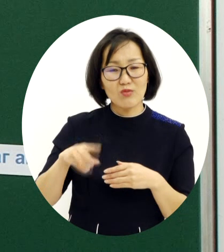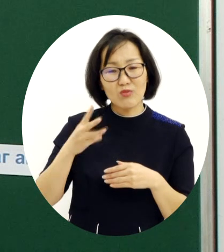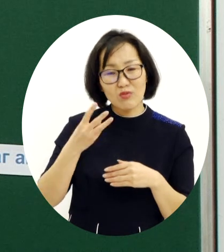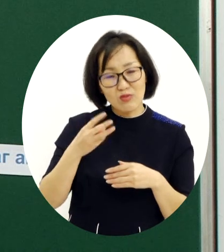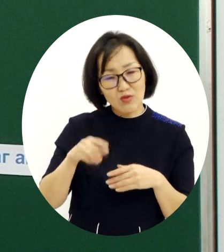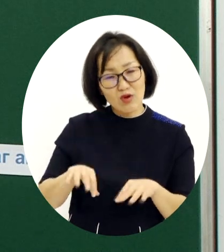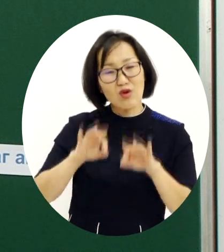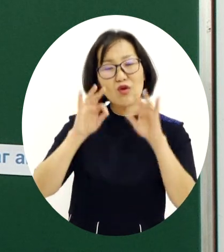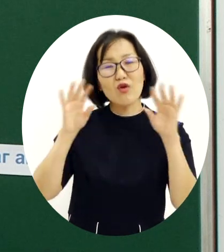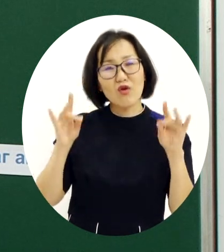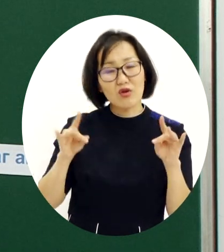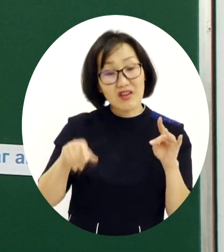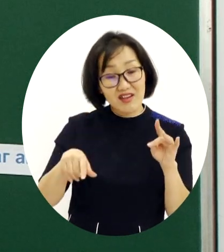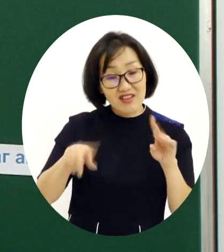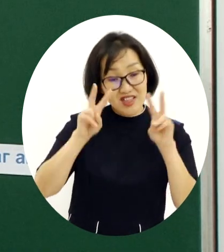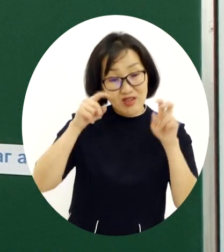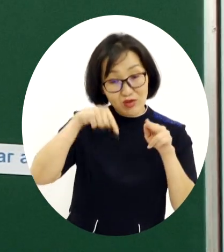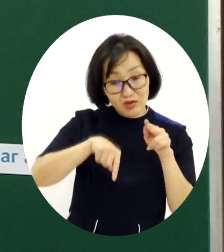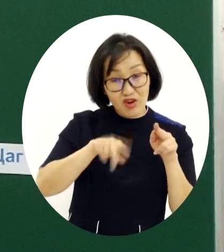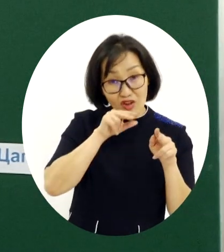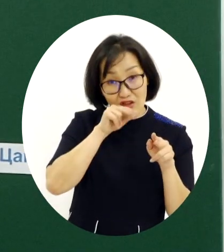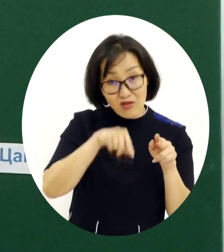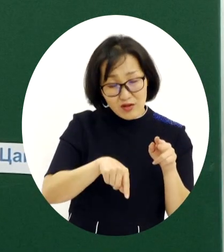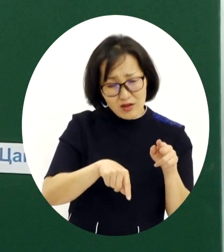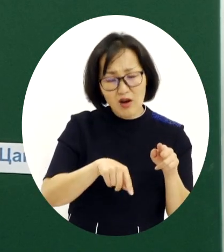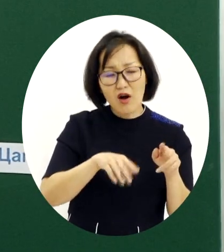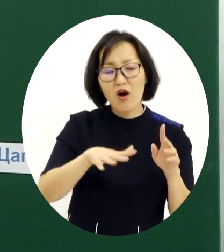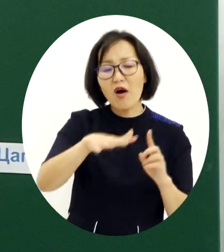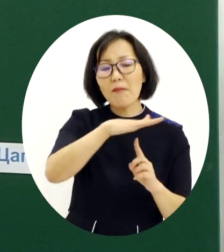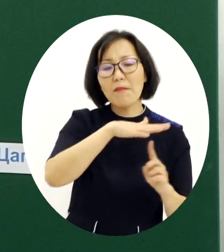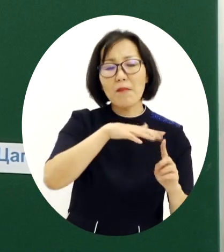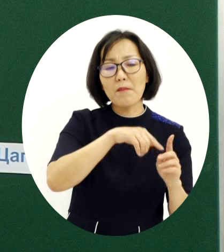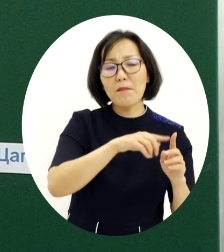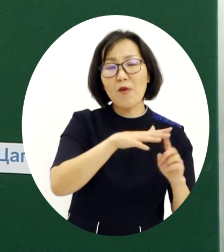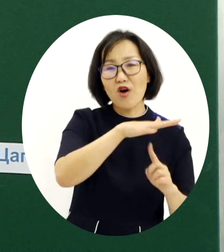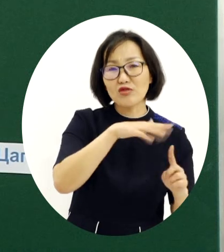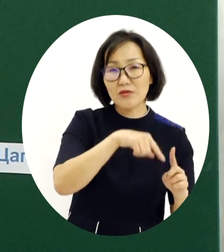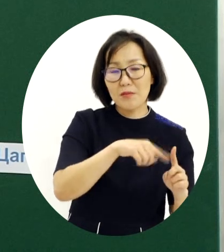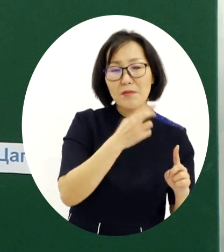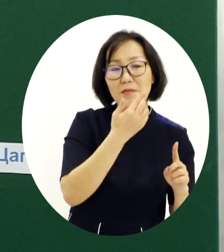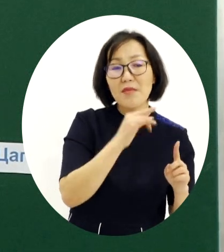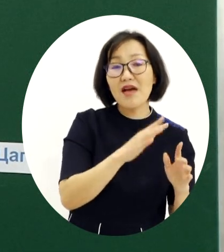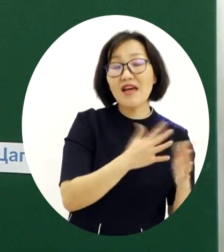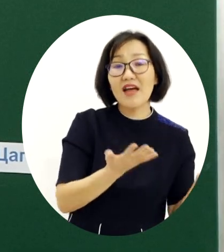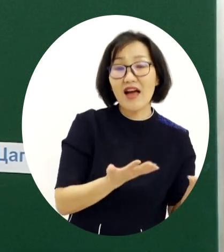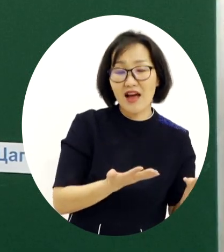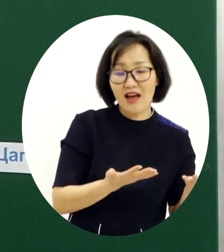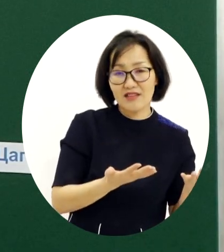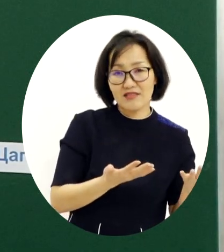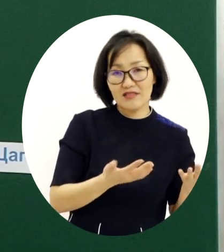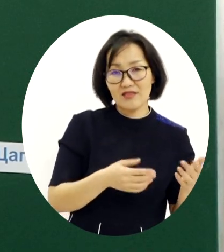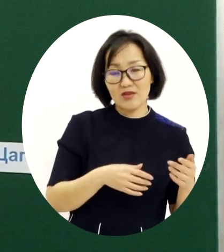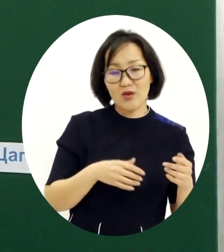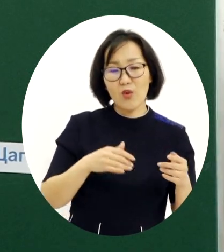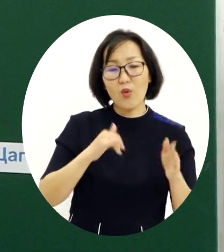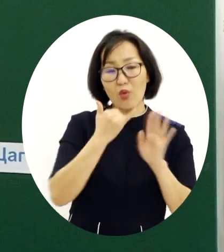Мөн өөрөөр их дотор гарч байгаа зүйл явдлын орон байр буюу байр байршил,